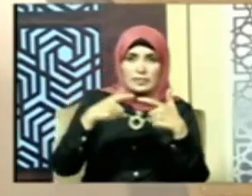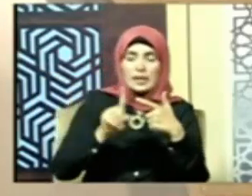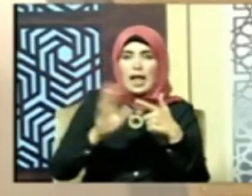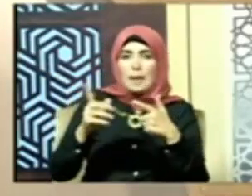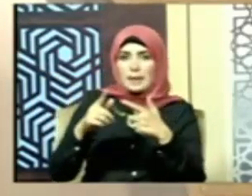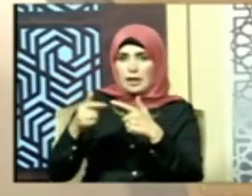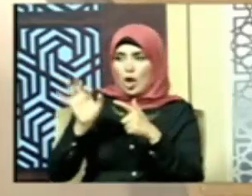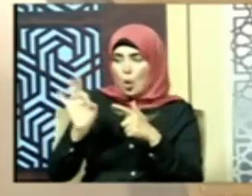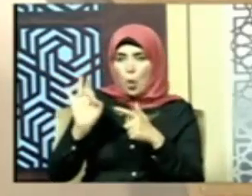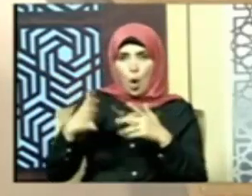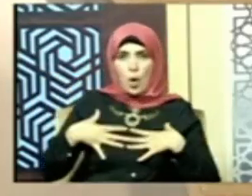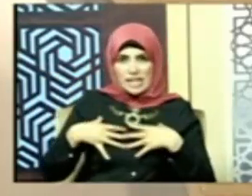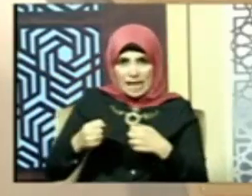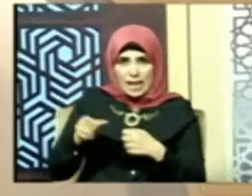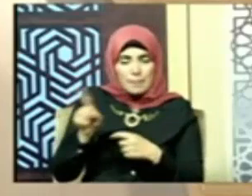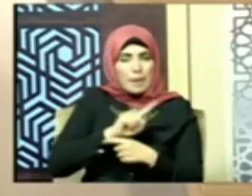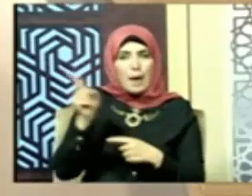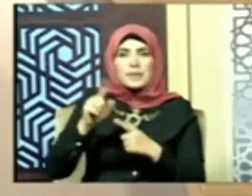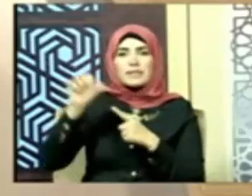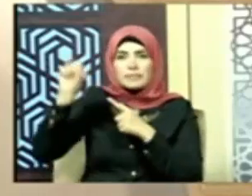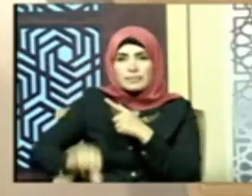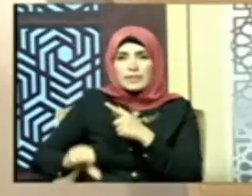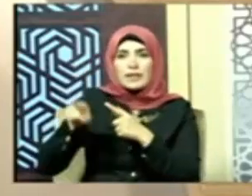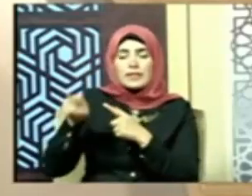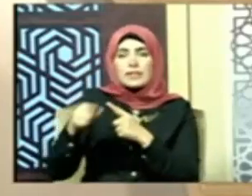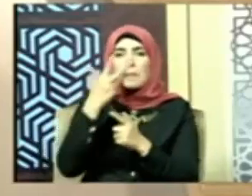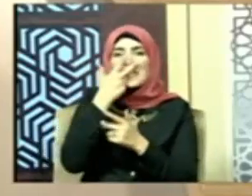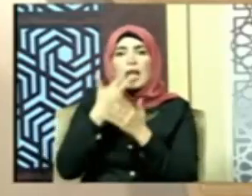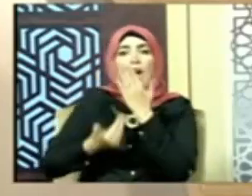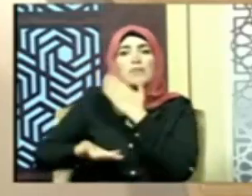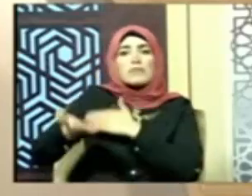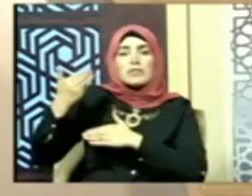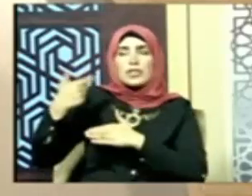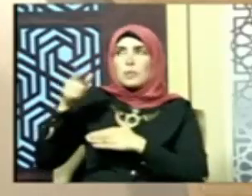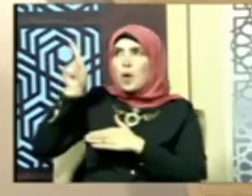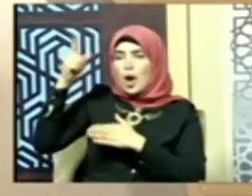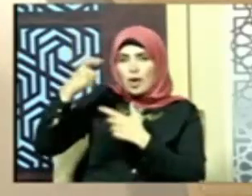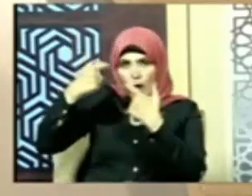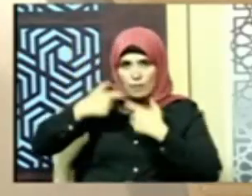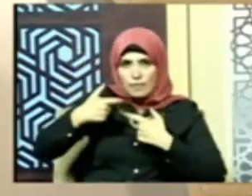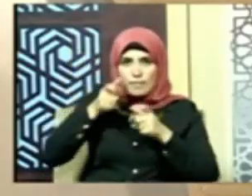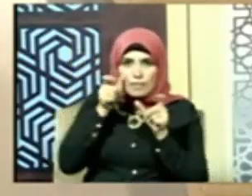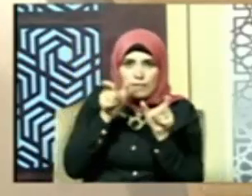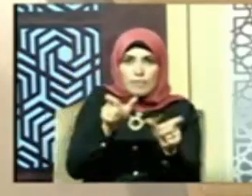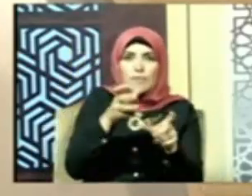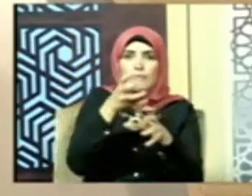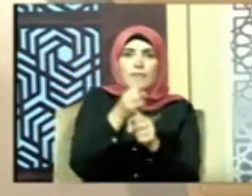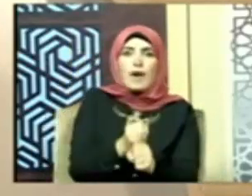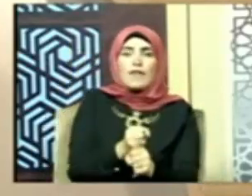راح سليما من قديم عناية الله جندي،